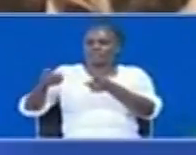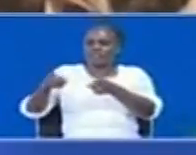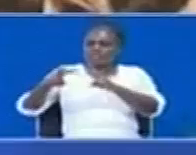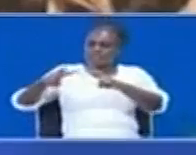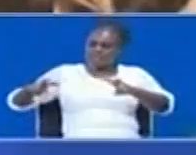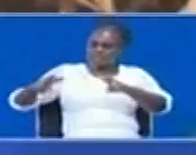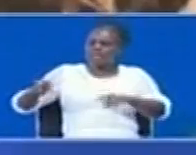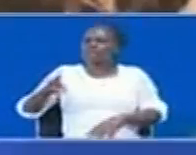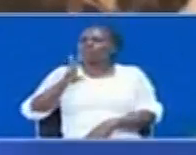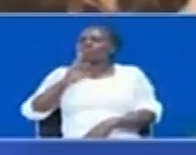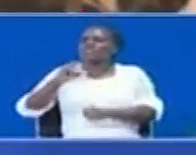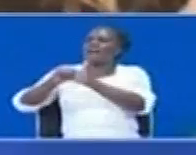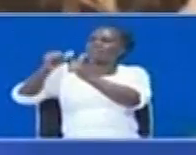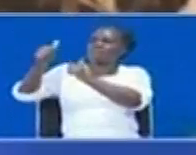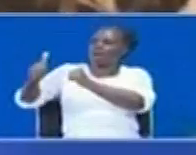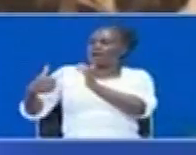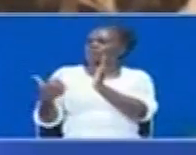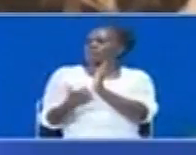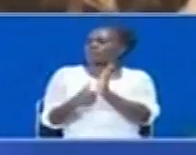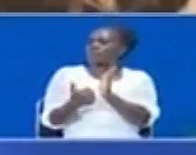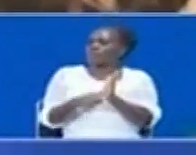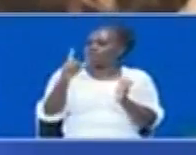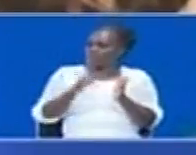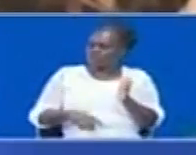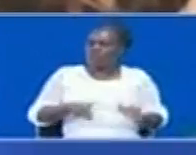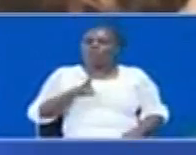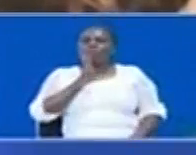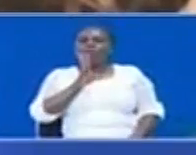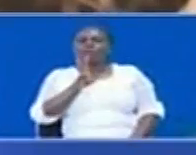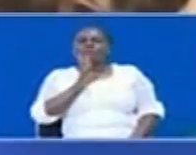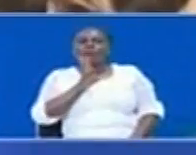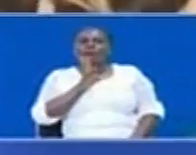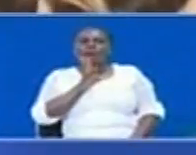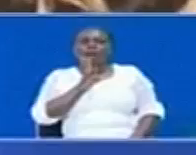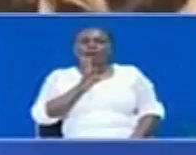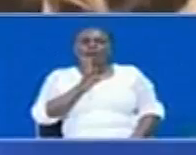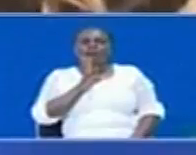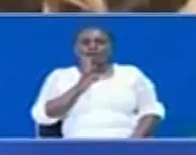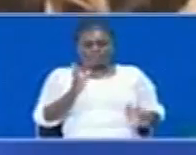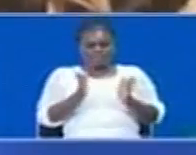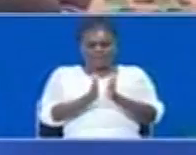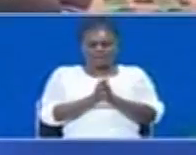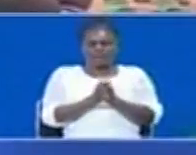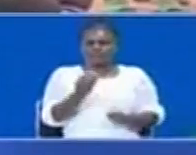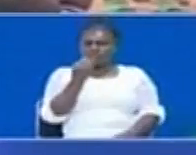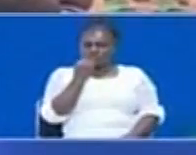mbali. Shida ile tuko naye ni ya maji pamoja na